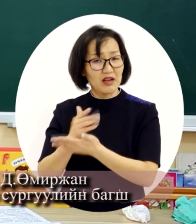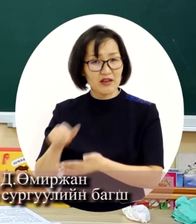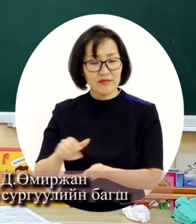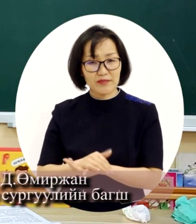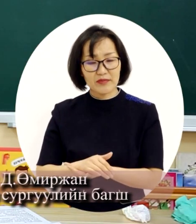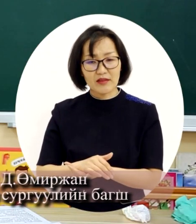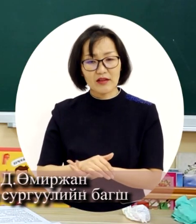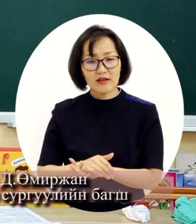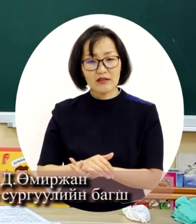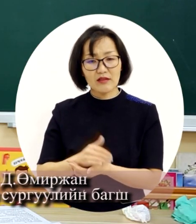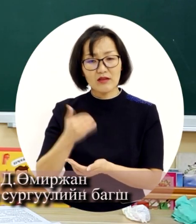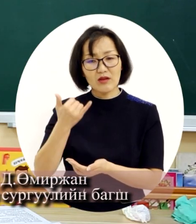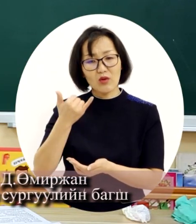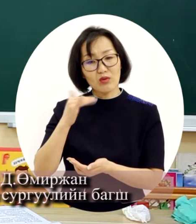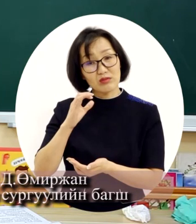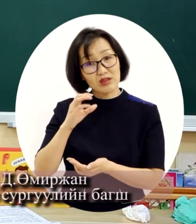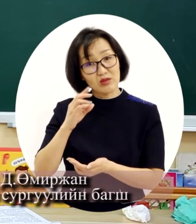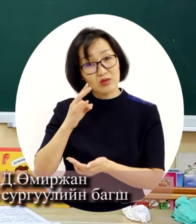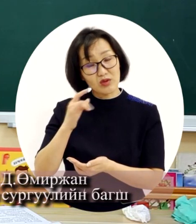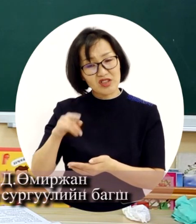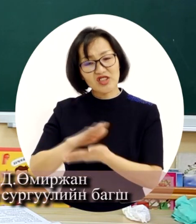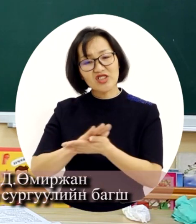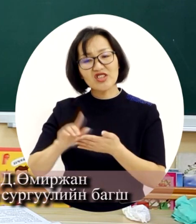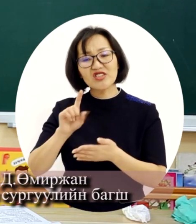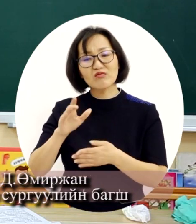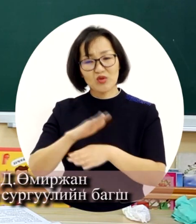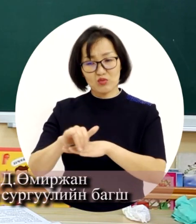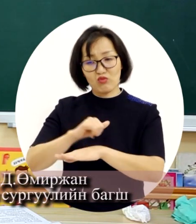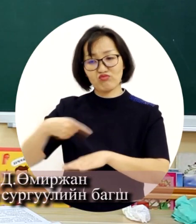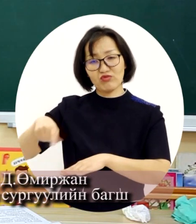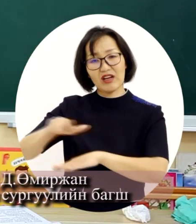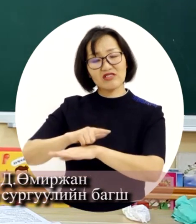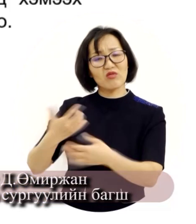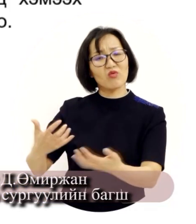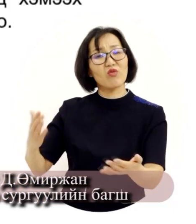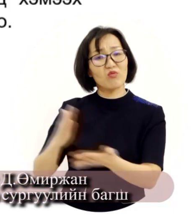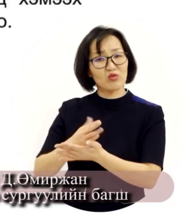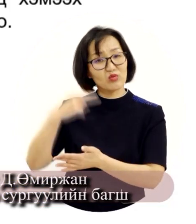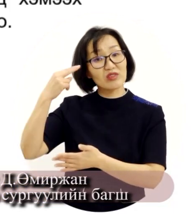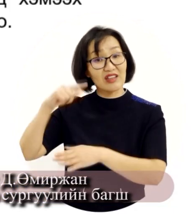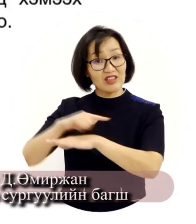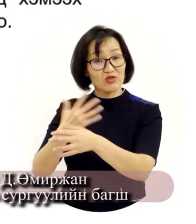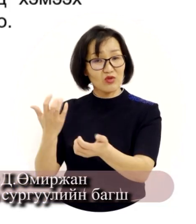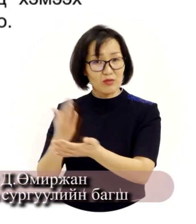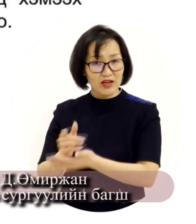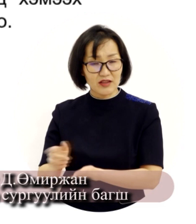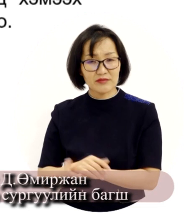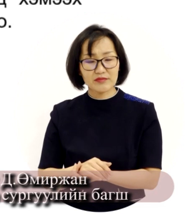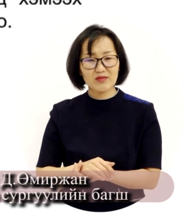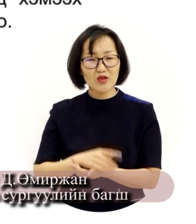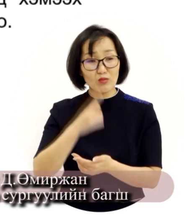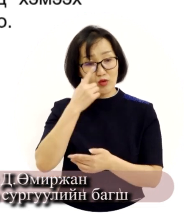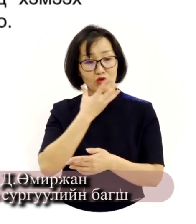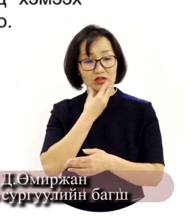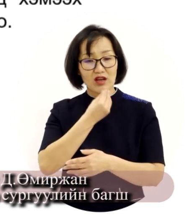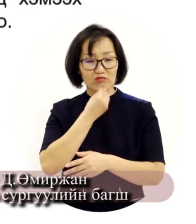Біз алдыңғы сабағымызда Моңғол елінің көрікті әсем жерлерімен саяхат жасау барысында Мелкей хат тасымен танысқан болатынбыз. Олай болса, сол